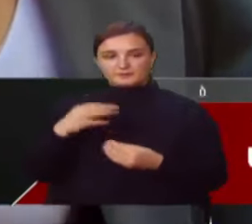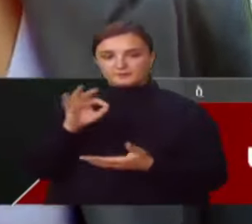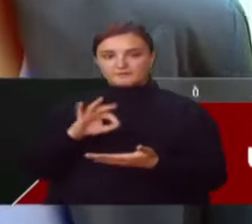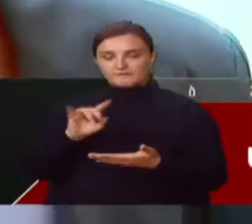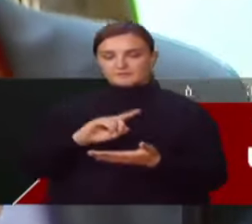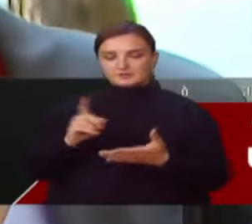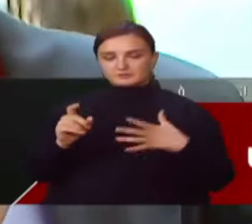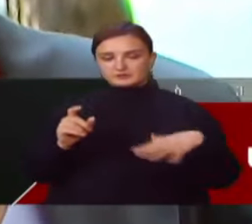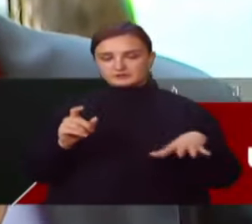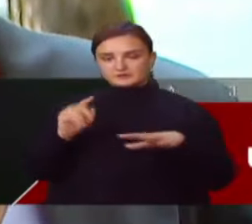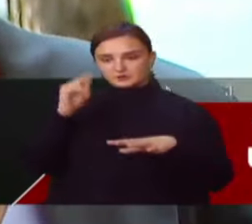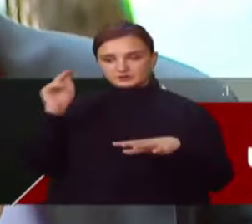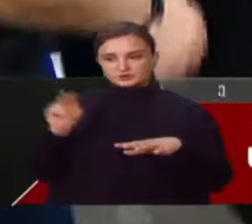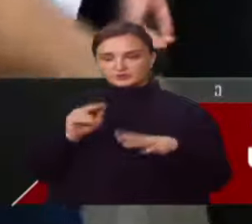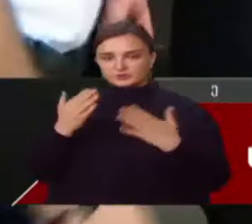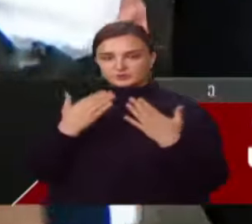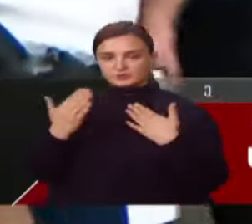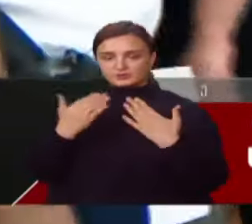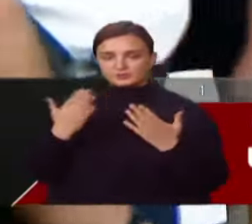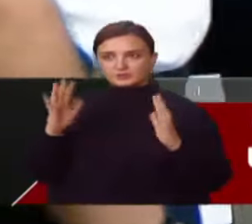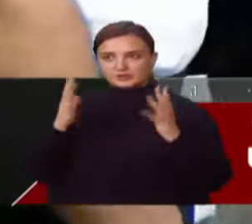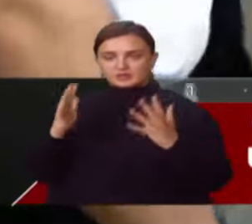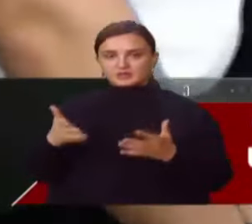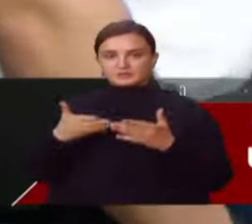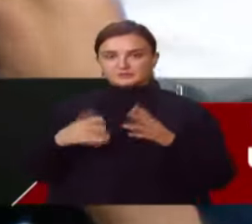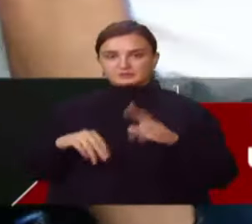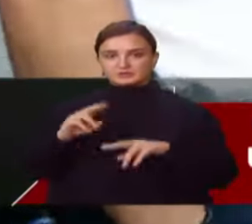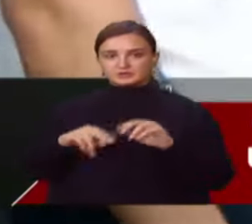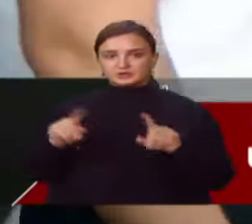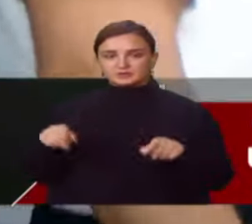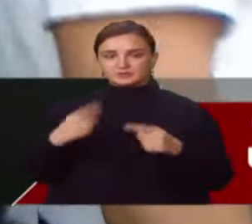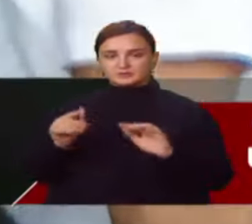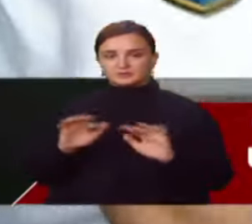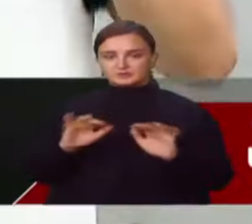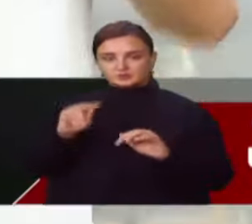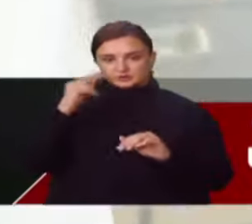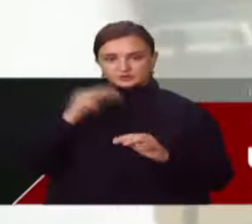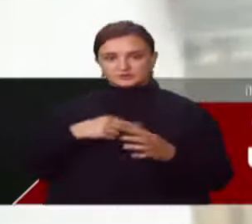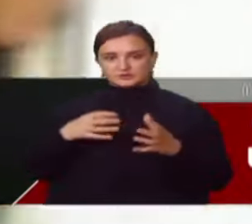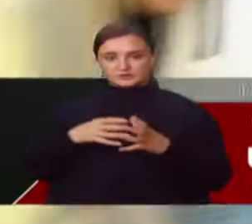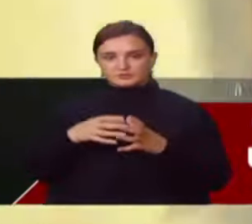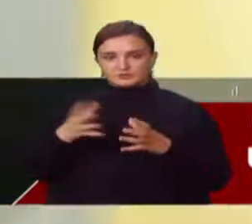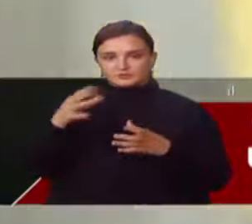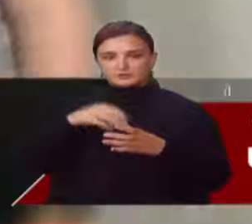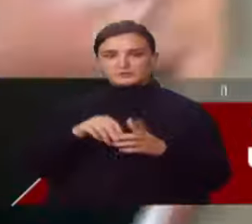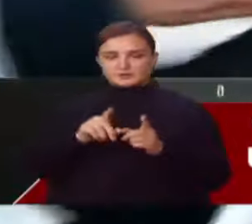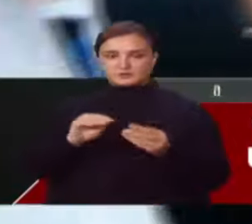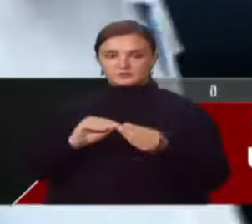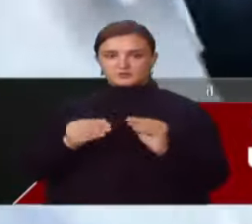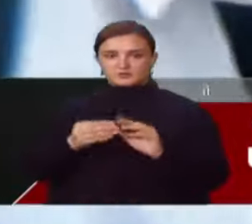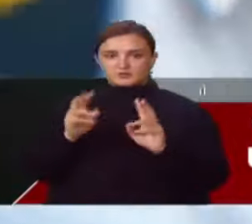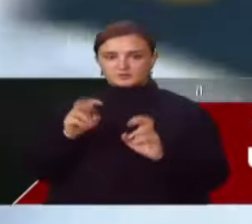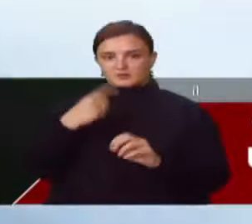მაგრამ საქართველოს ჩინეთის სტრატეგიულ ურთიერთობასა თუ ანაკლიის პორტის მშენებლობის პროცესში ჩინური კომპანიის ჩართულობას მაინც პრობლემა